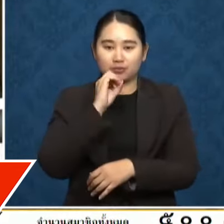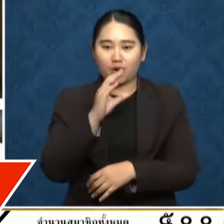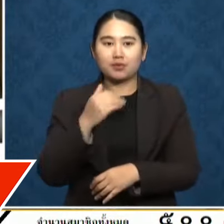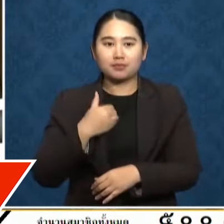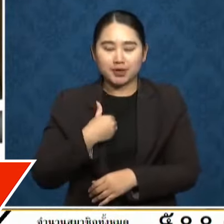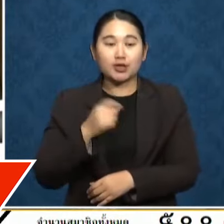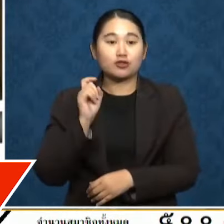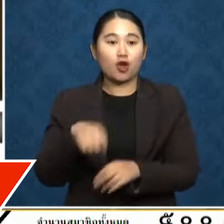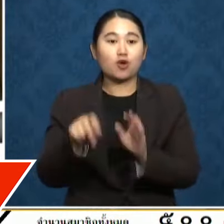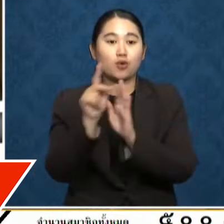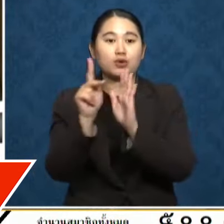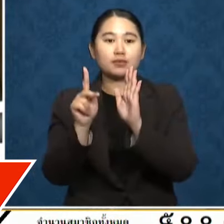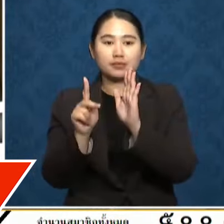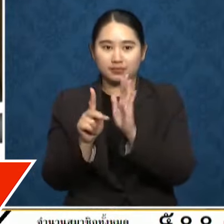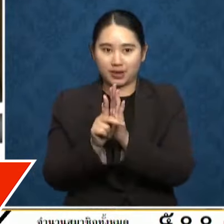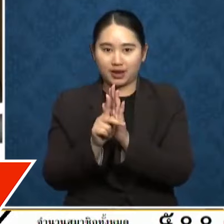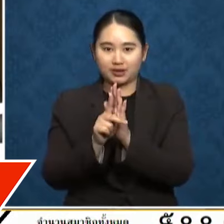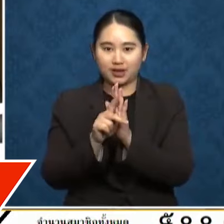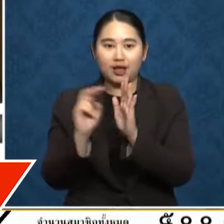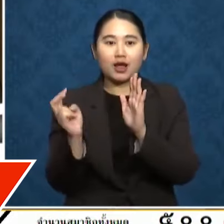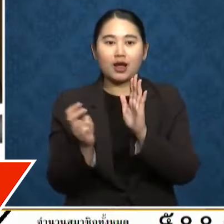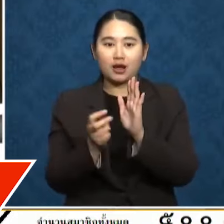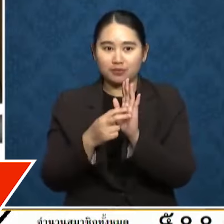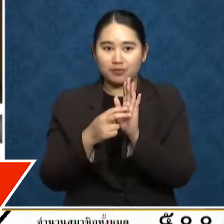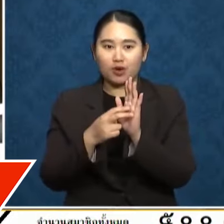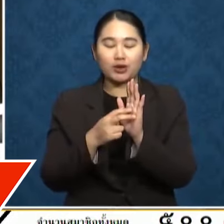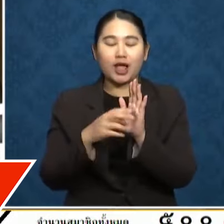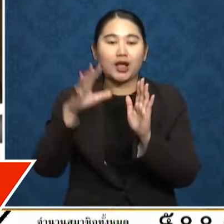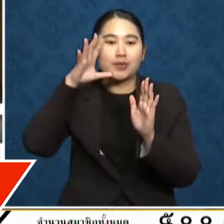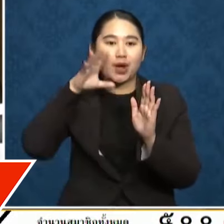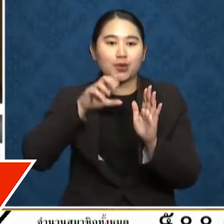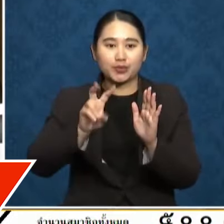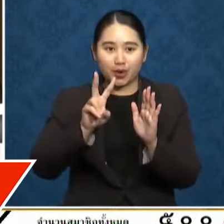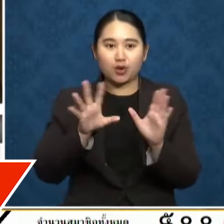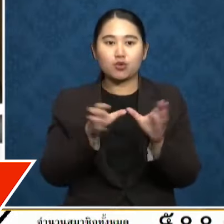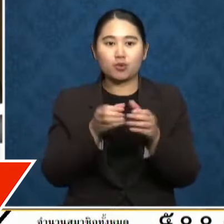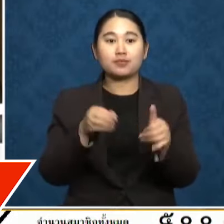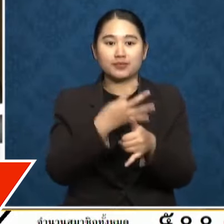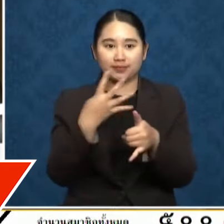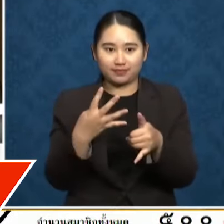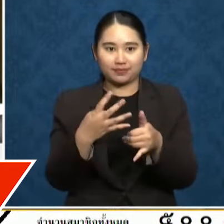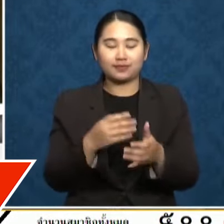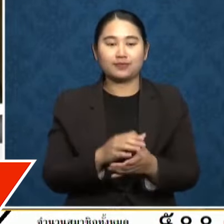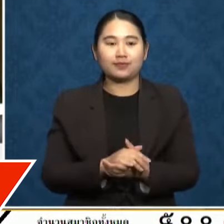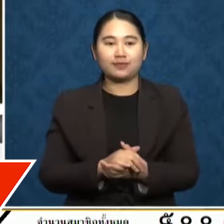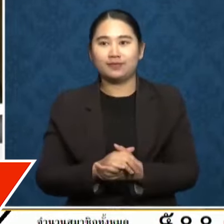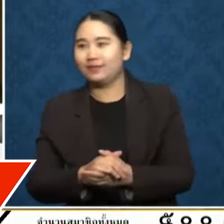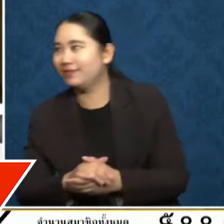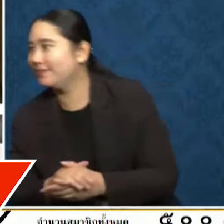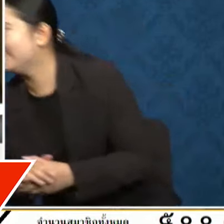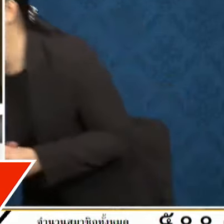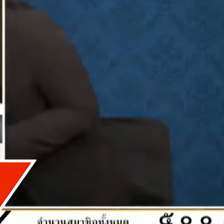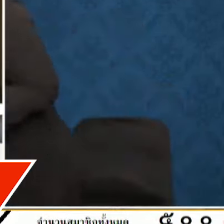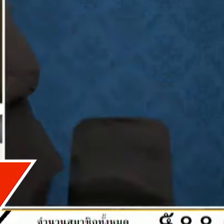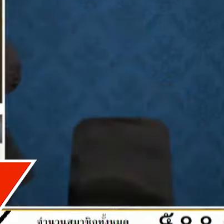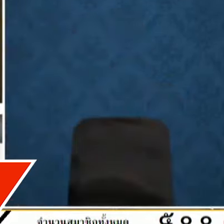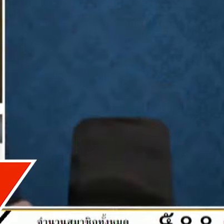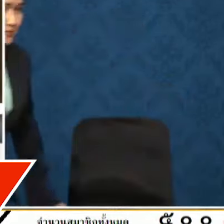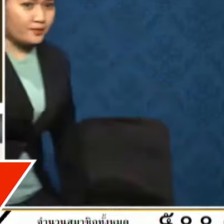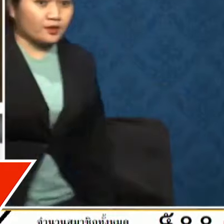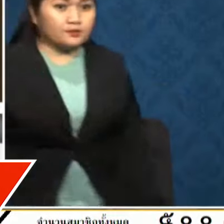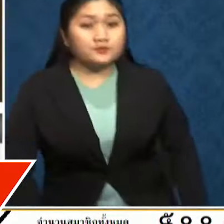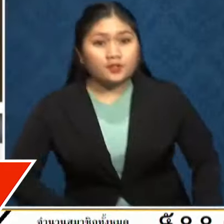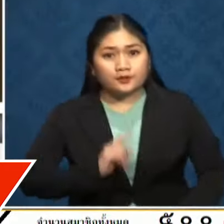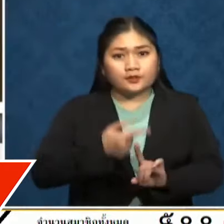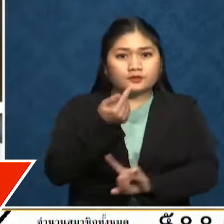การควจะมีกฎหมายการรับรองการแรงเพศหรแ้กระทางเมื่เดินพศษยกายนที่ผ่านมาครับกระสวงการพฒ